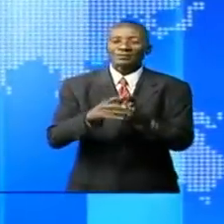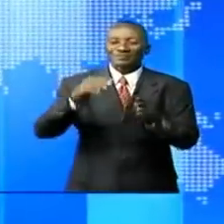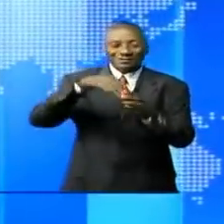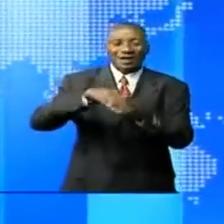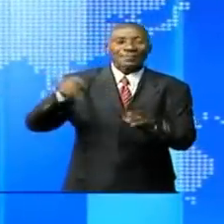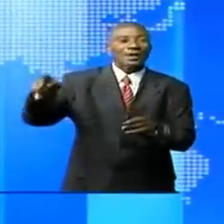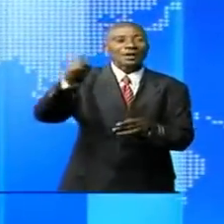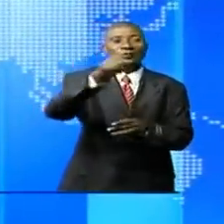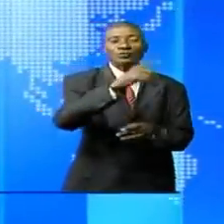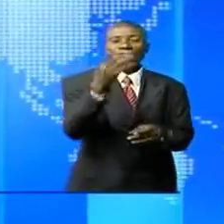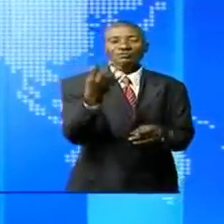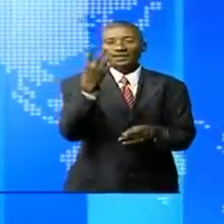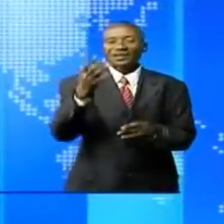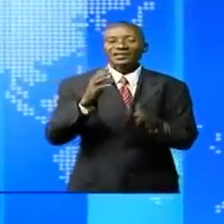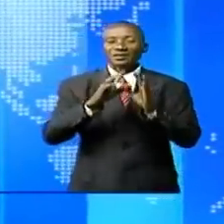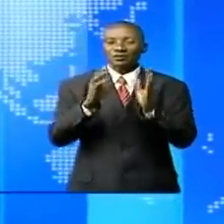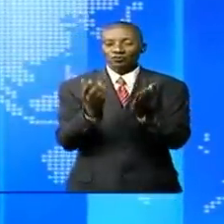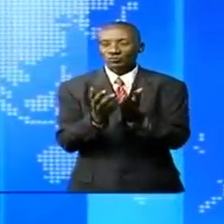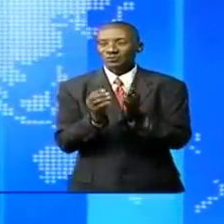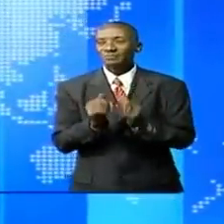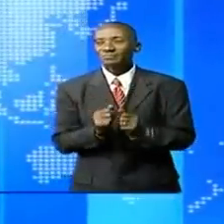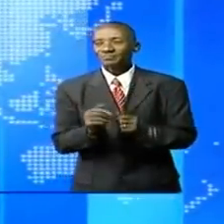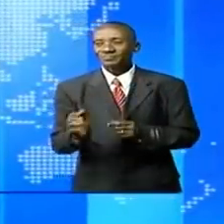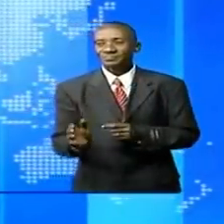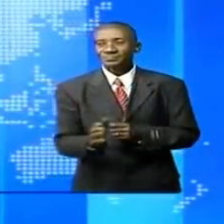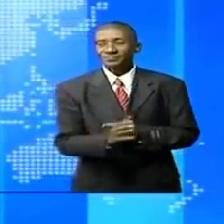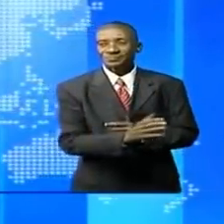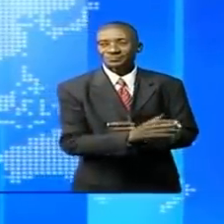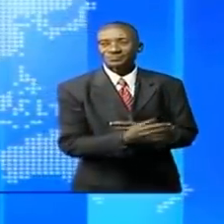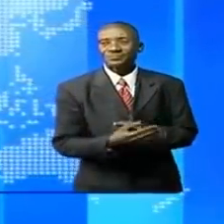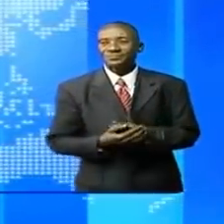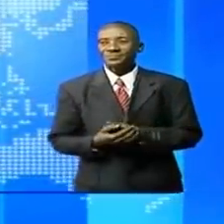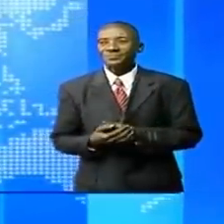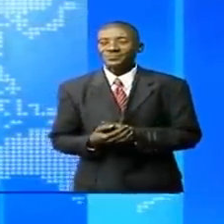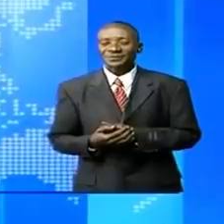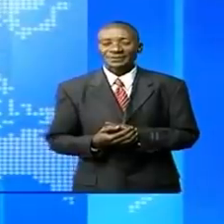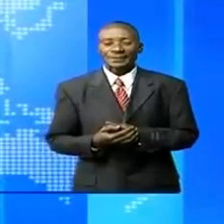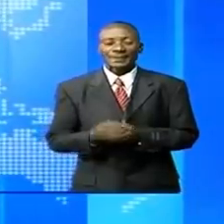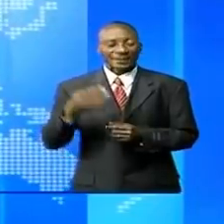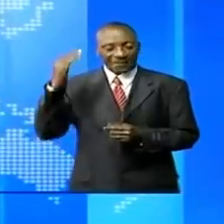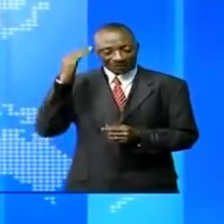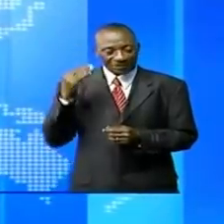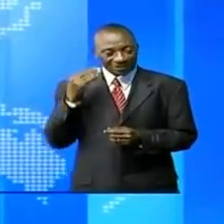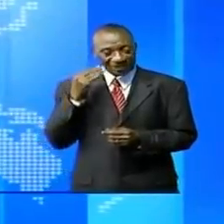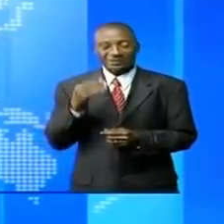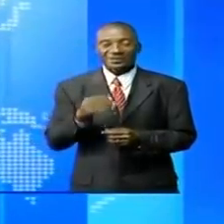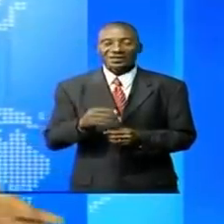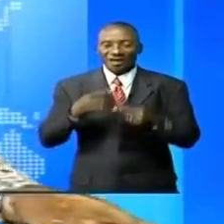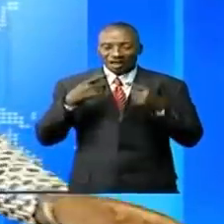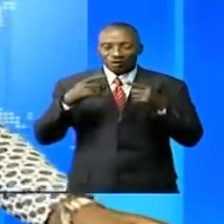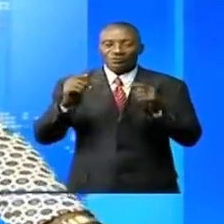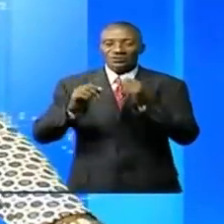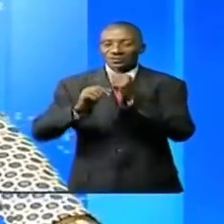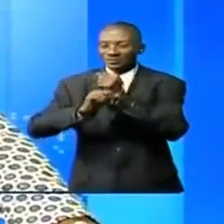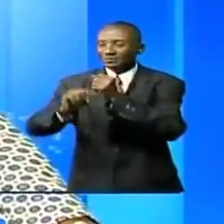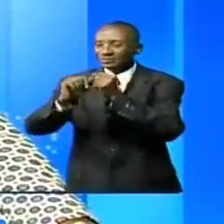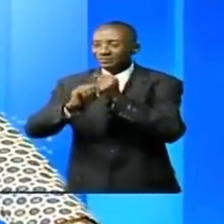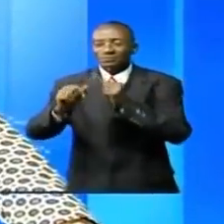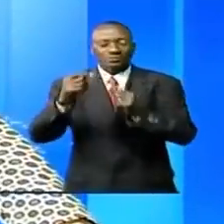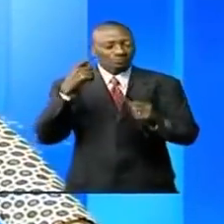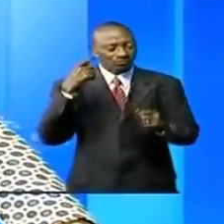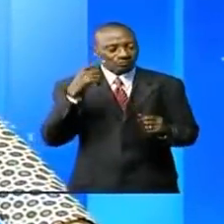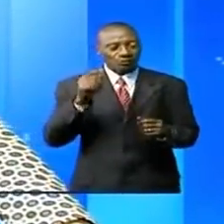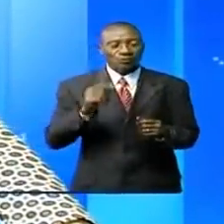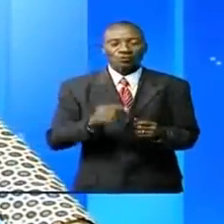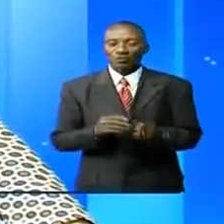Le ministre de la Jeunesse a lancé une campagne d'assainissement de la ville avec le jeune du centre évangélique Liloba.